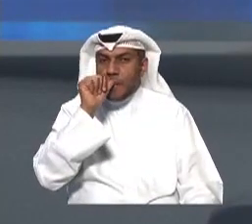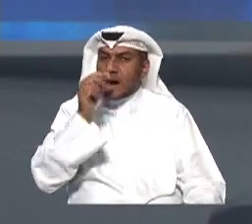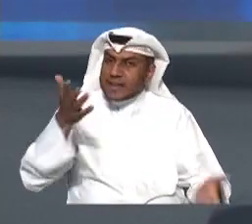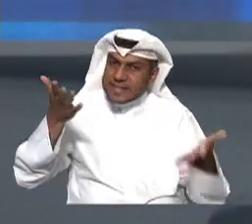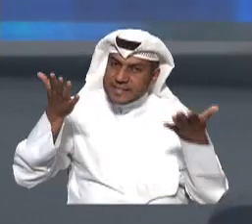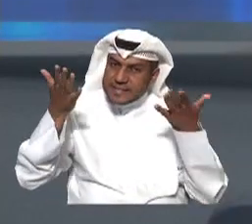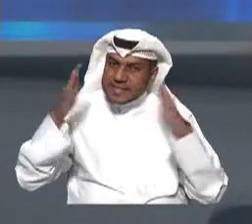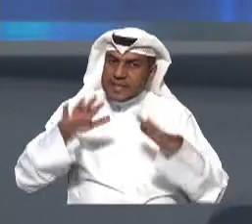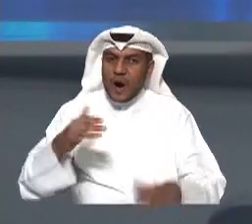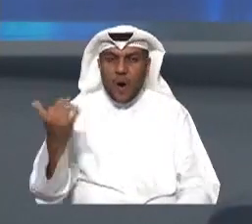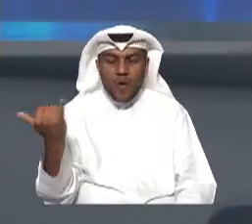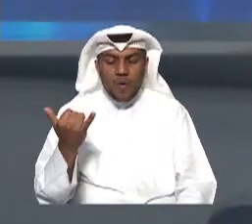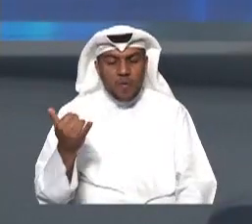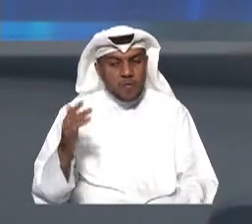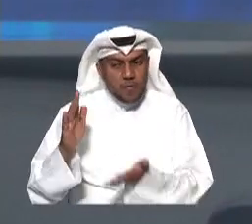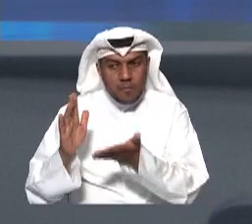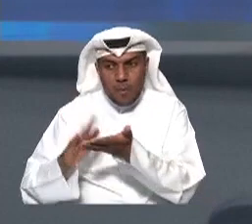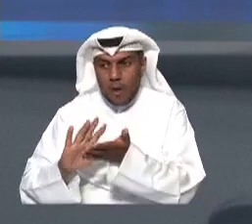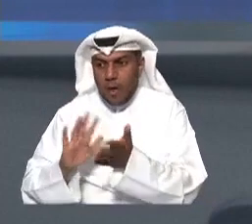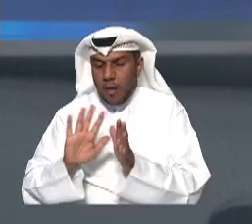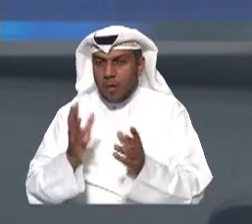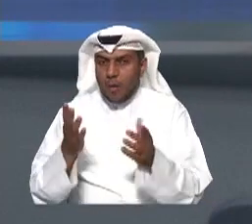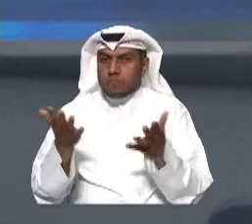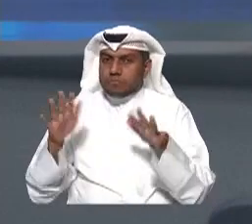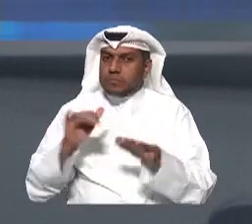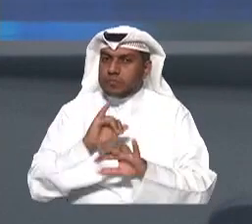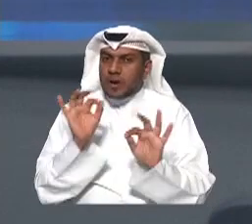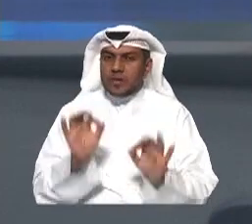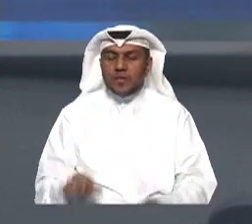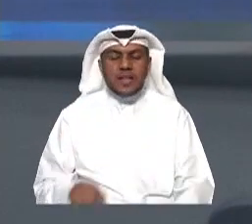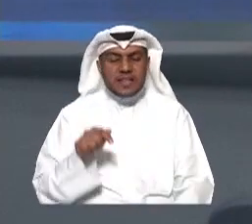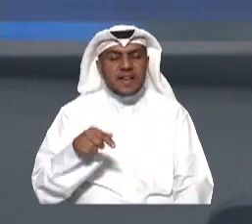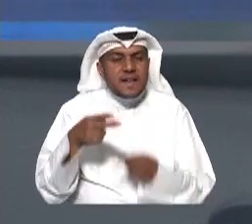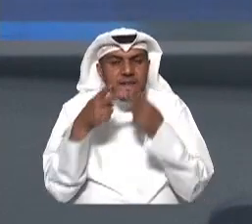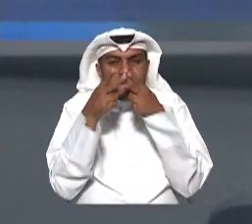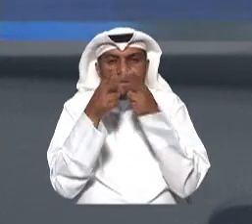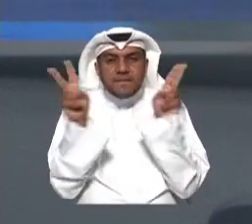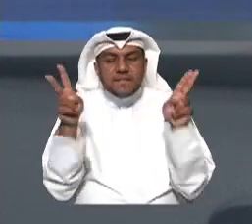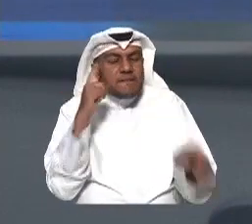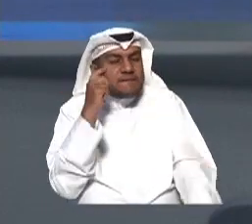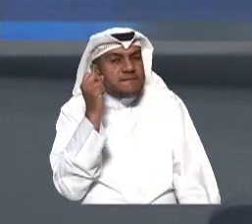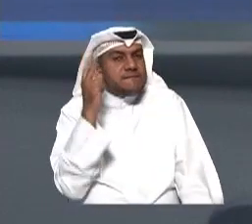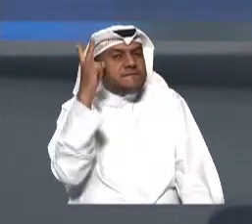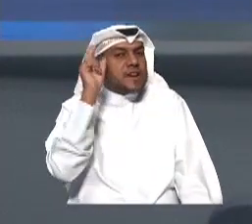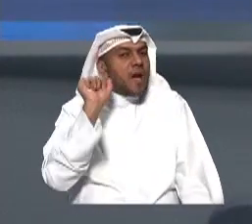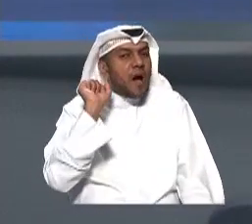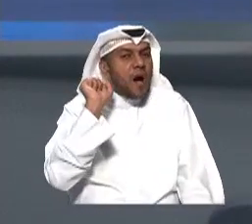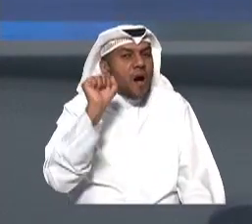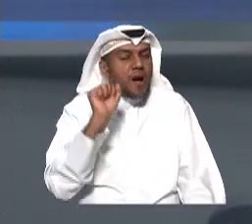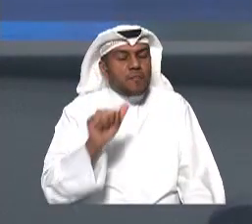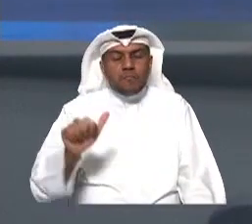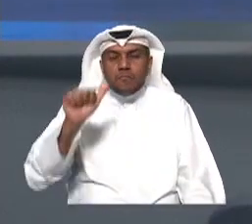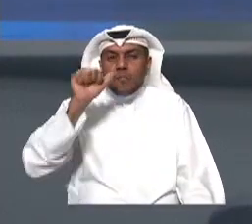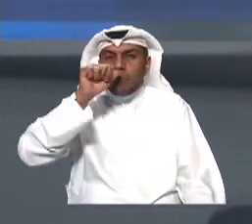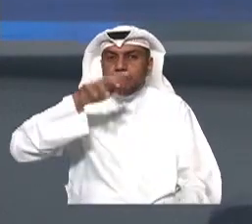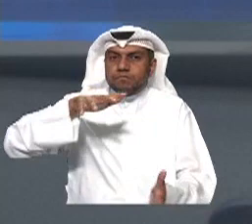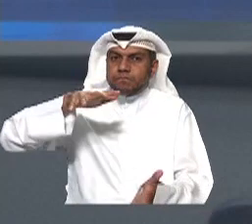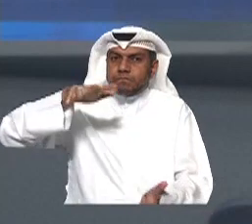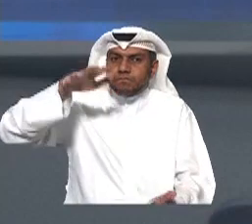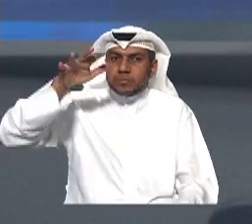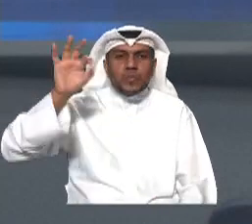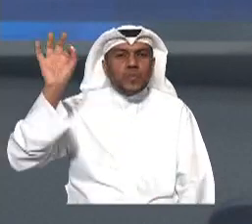السكنية الجديدة بالمياه العذبة، افتتحت إحدى مراحل مشروع خزانات المياه العذبة في منطقة